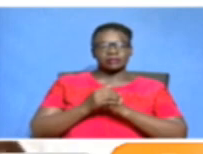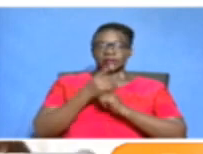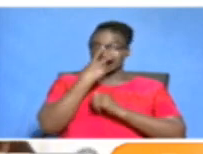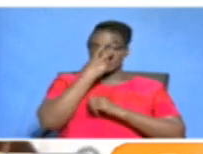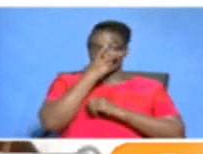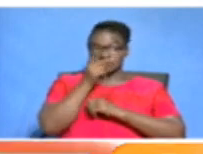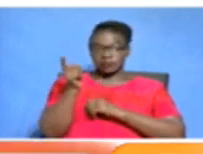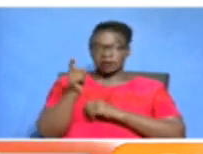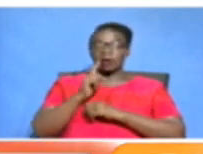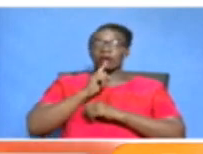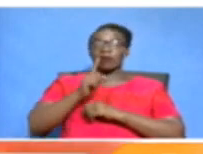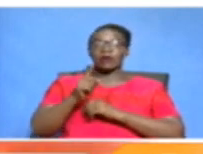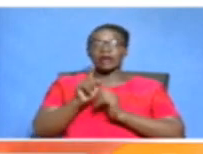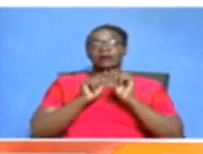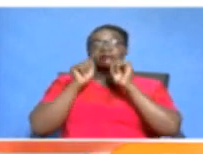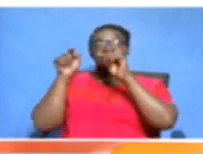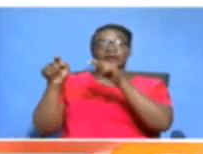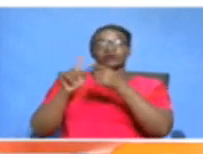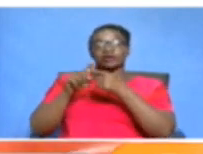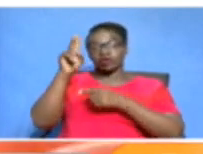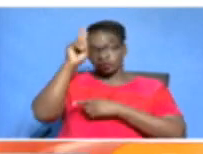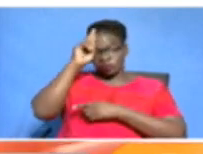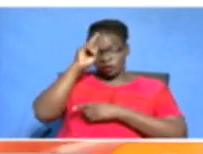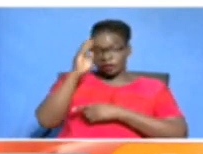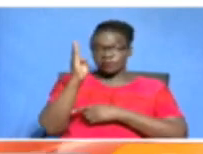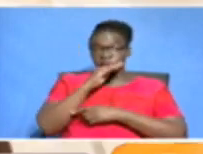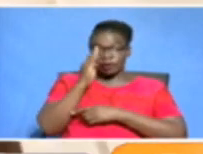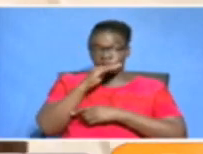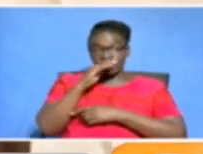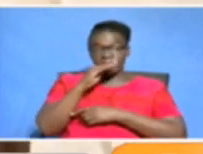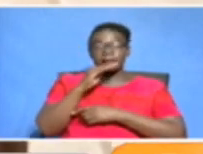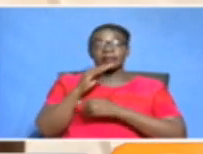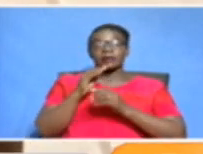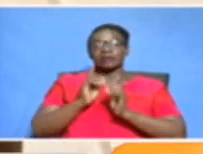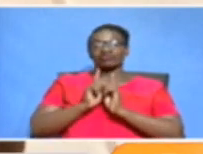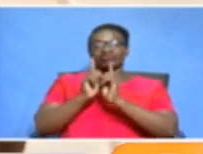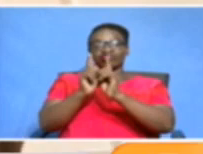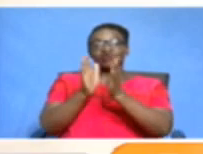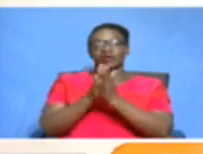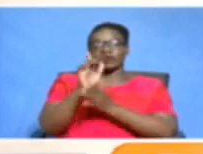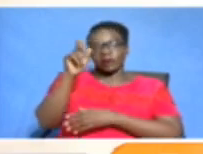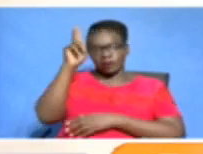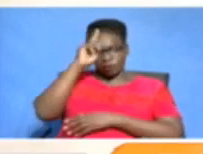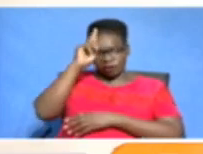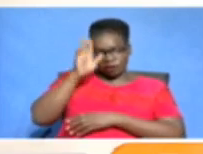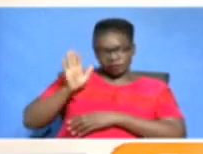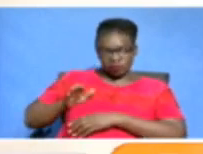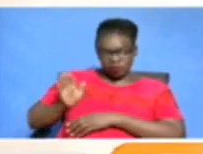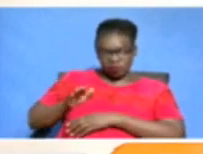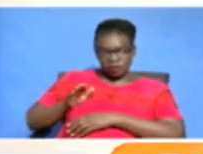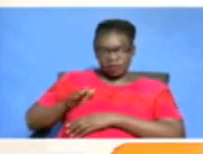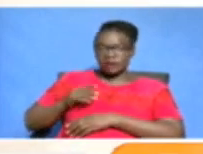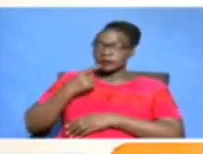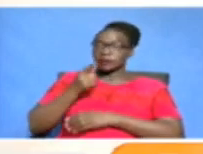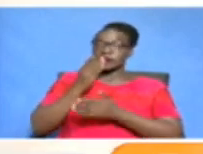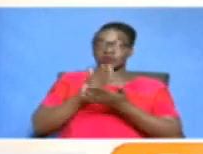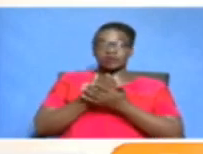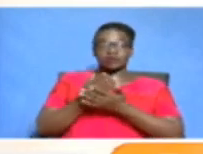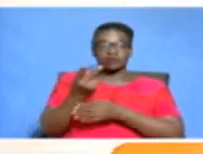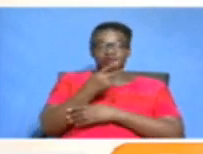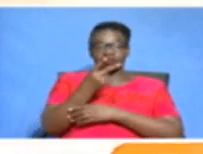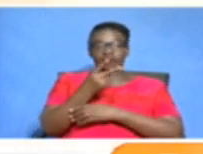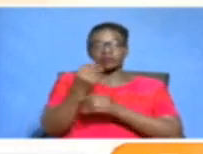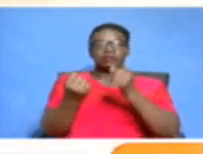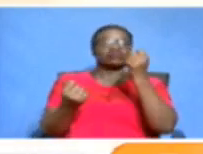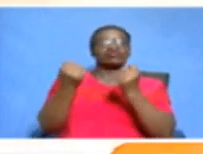hao walioagizwa kuelekea katika kituo cha polisi cha Webuye wakiandamana na afisa mmoja wa kike, wanasemekana kuendesha gari